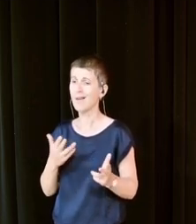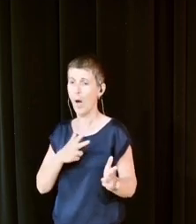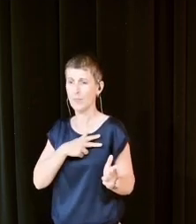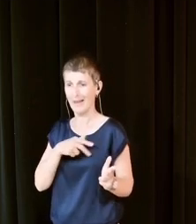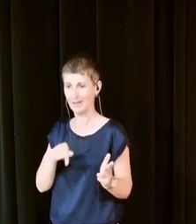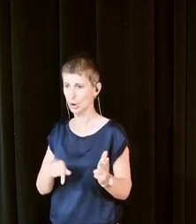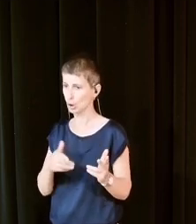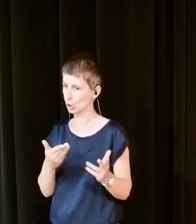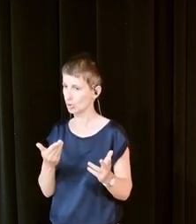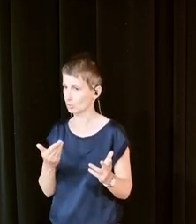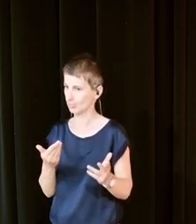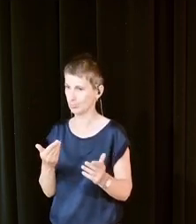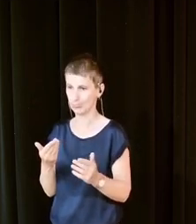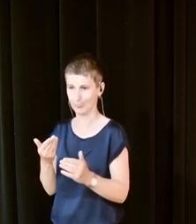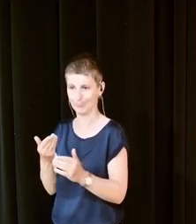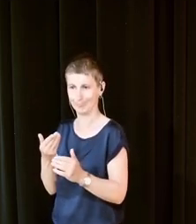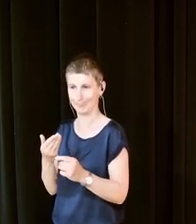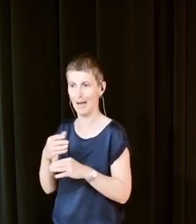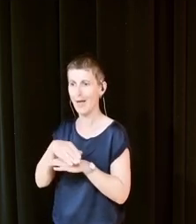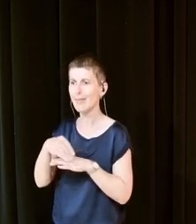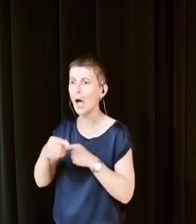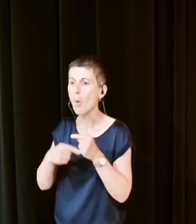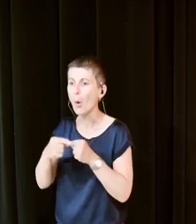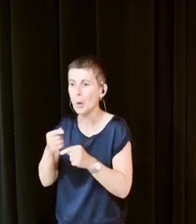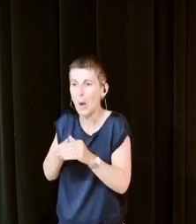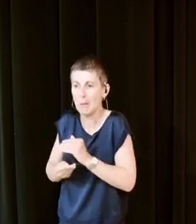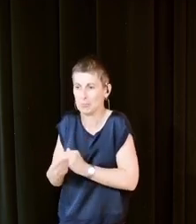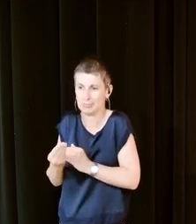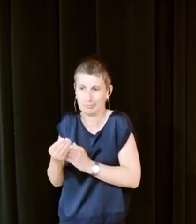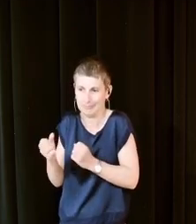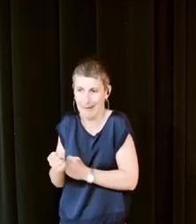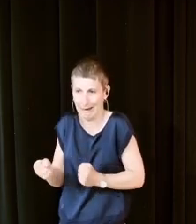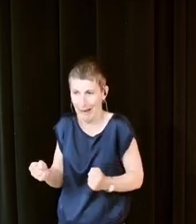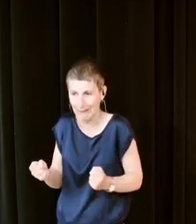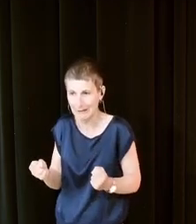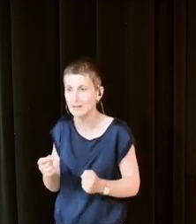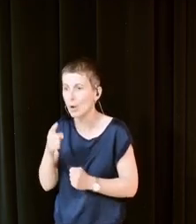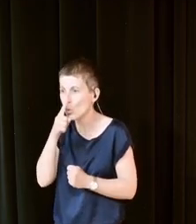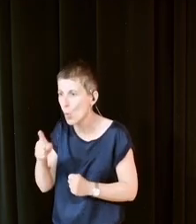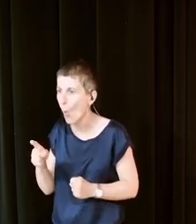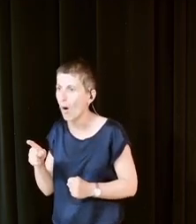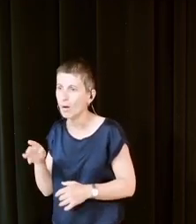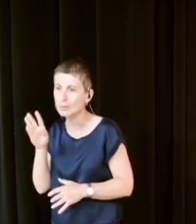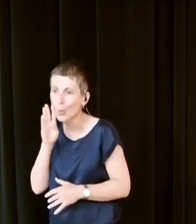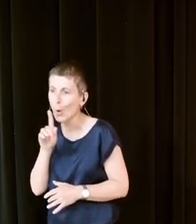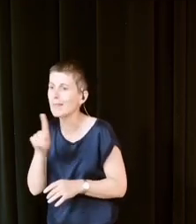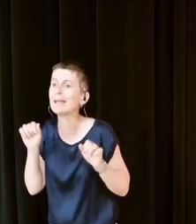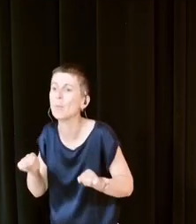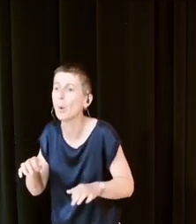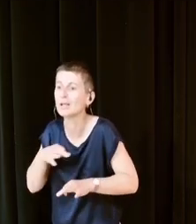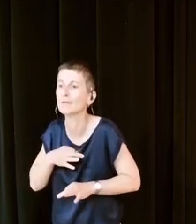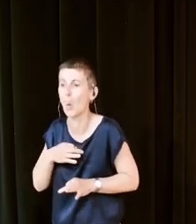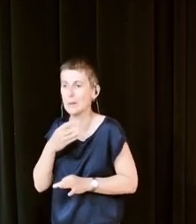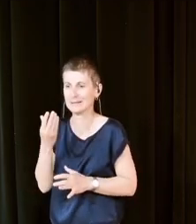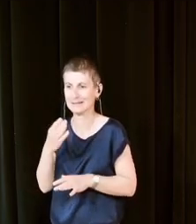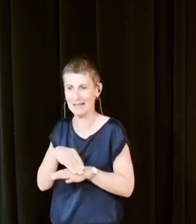authentischerweise können wir ja nicht in die Rolle des Therapeuten schlüpfen, wo wir dann nur zuhören. Also was heißt nur zuhören? Also, Sie